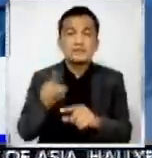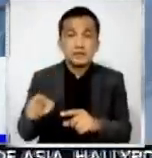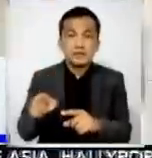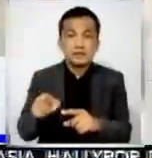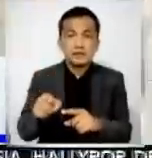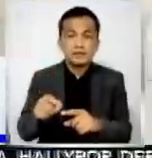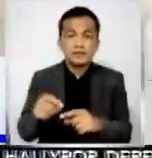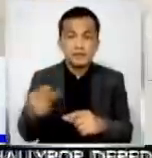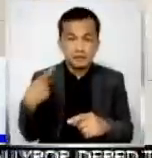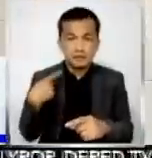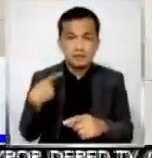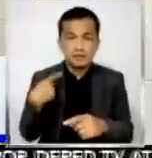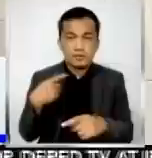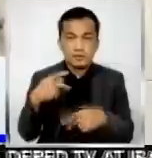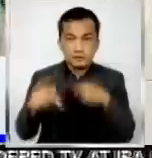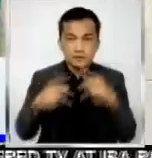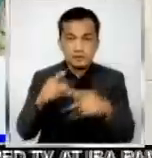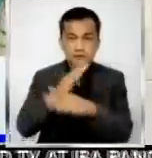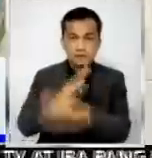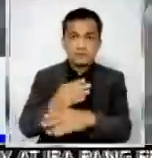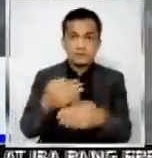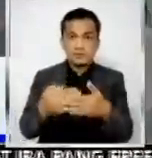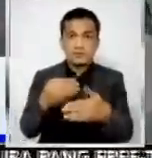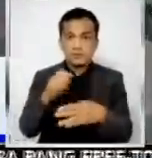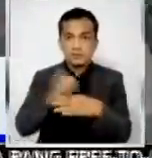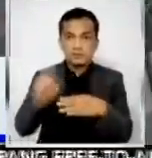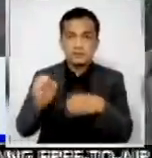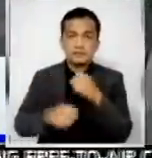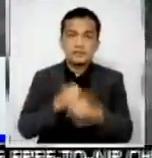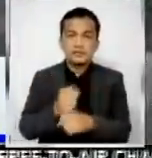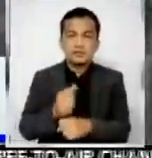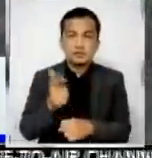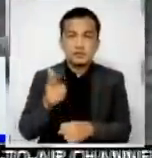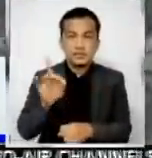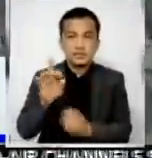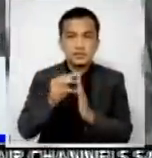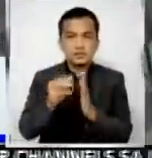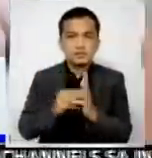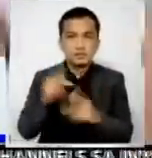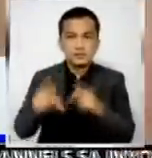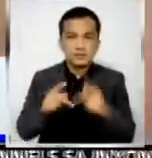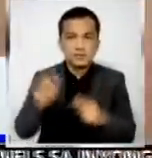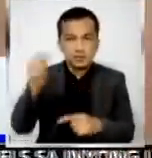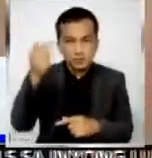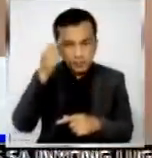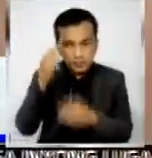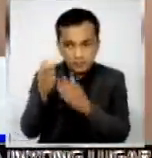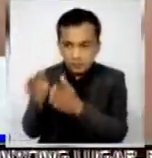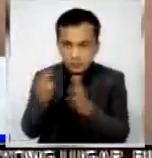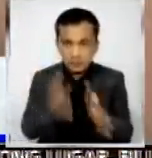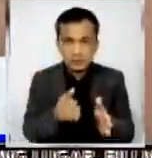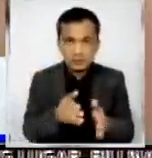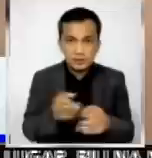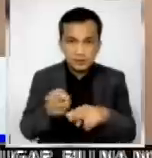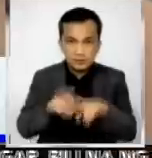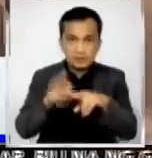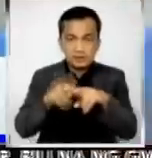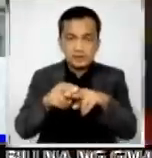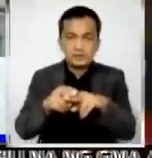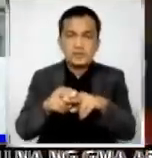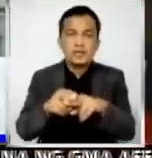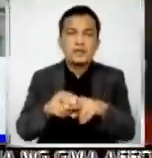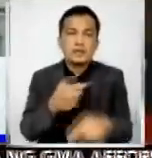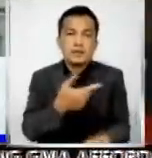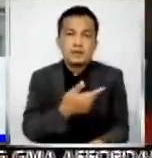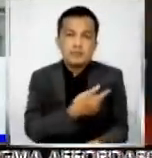taon. Mahigit 28 milyong katao yan. Ang gobyerno nag-iisip na raw ng mga paraan para mapataas ang vaccine confidence sa mga Pilipino.